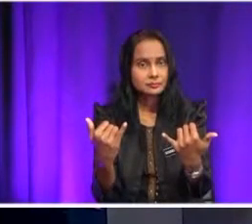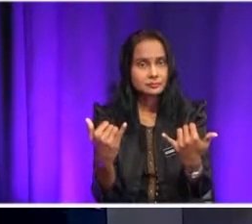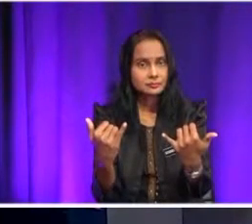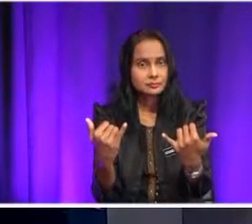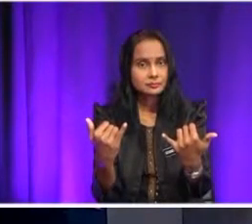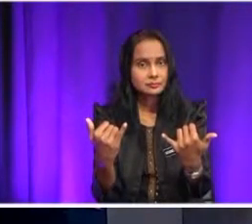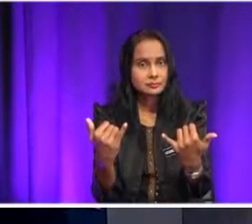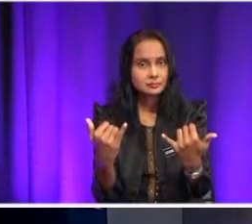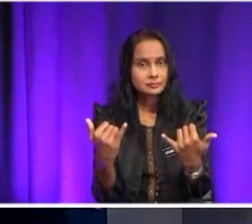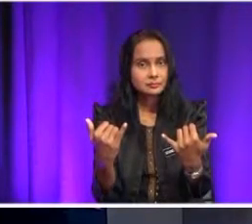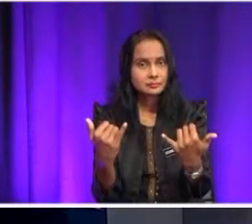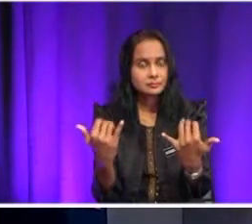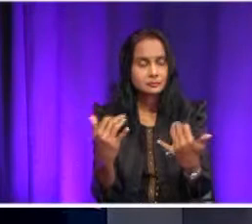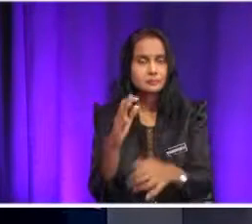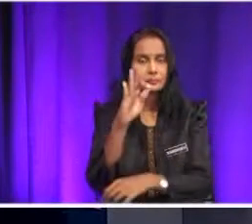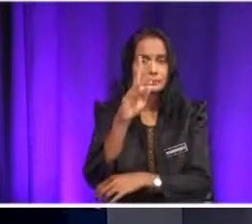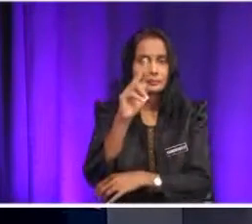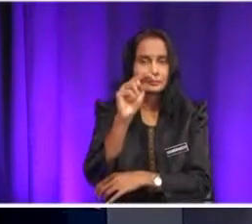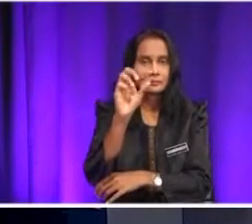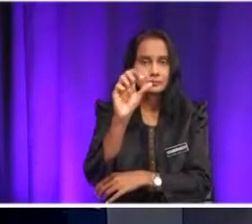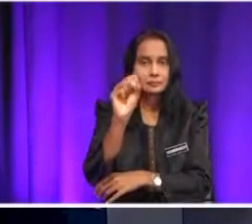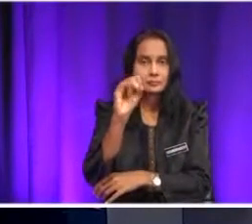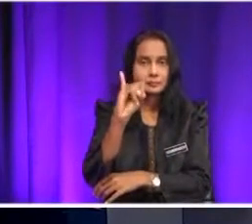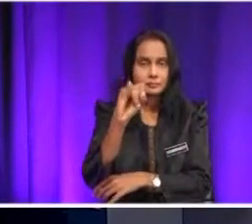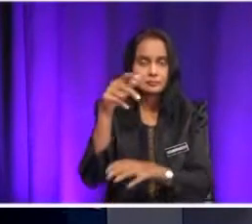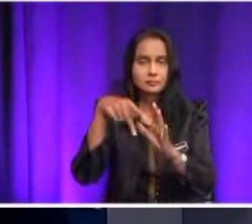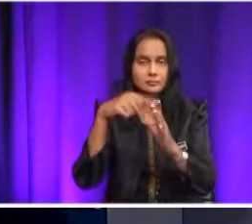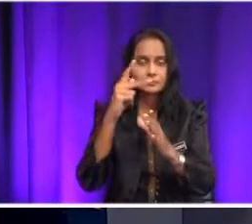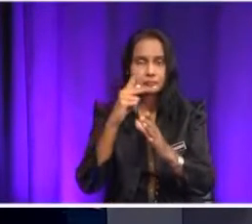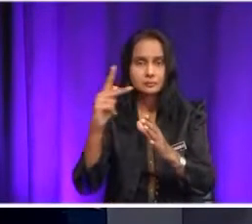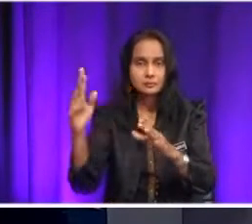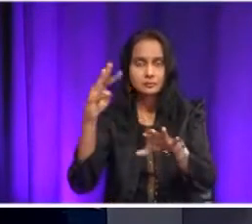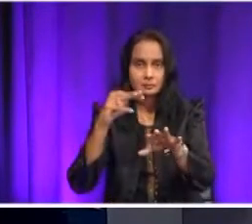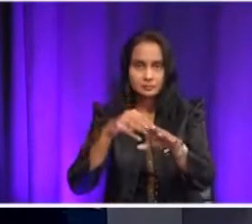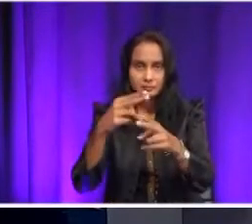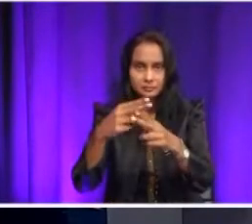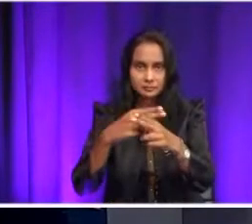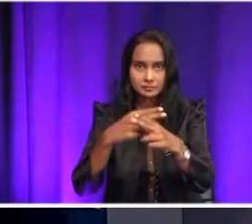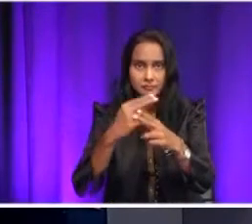fungsi pengeluaran jangka pendek